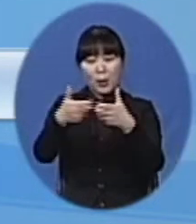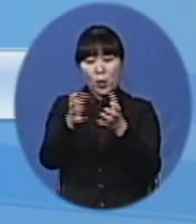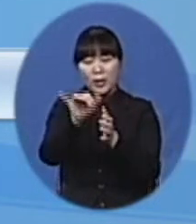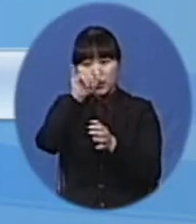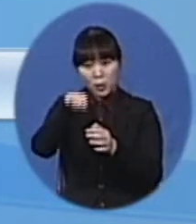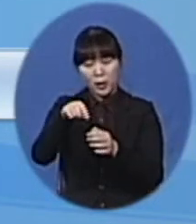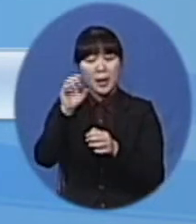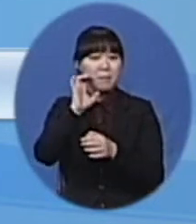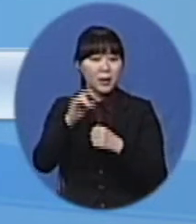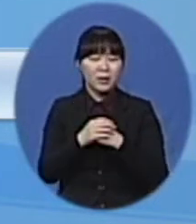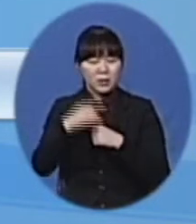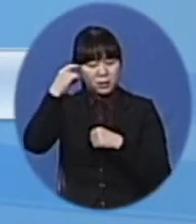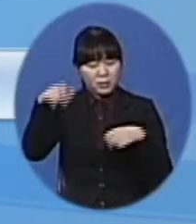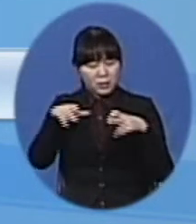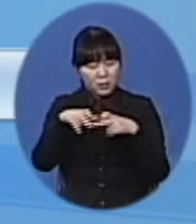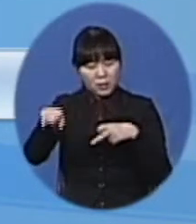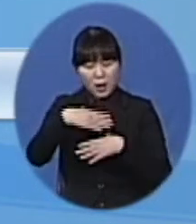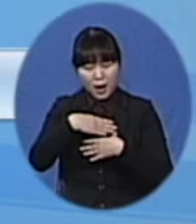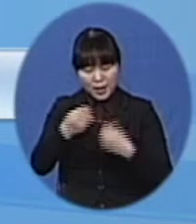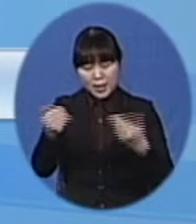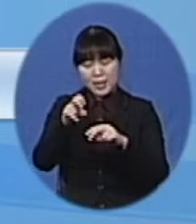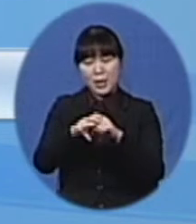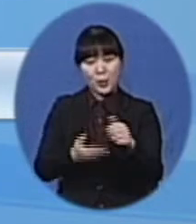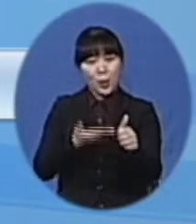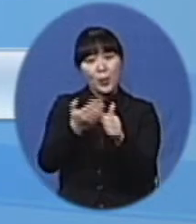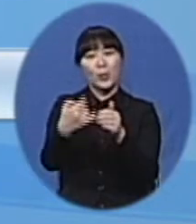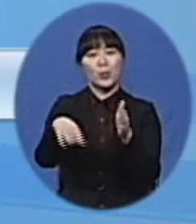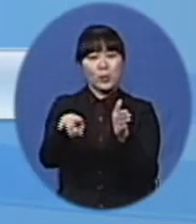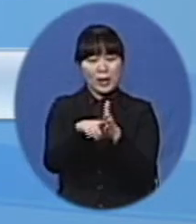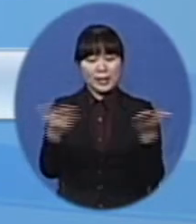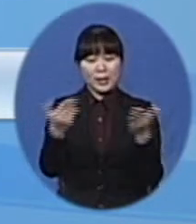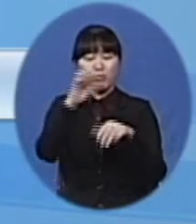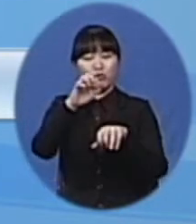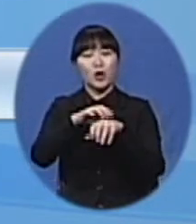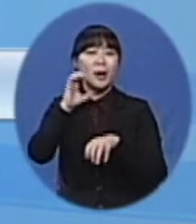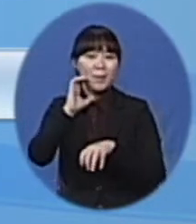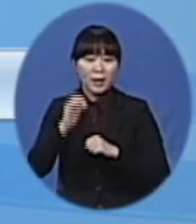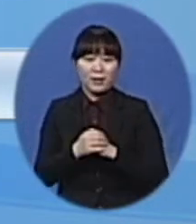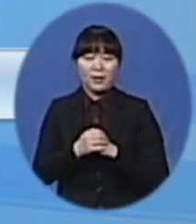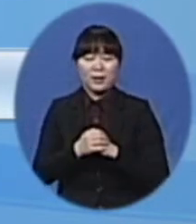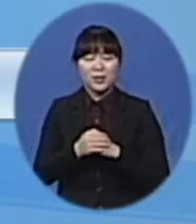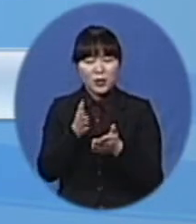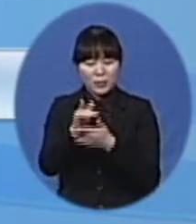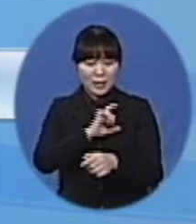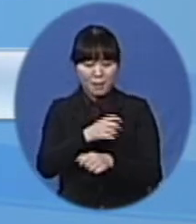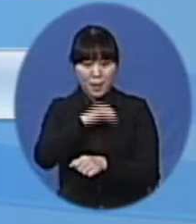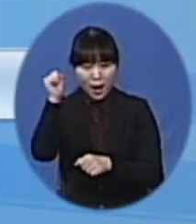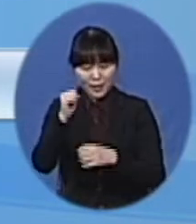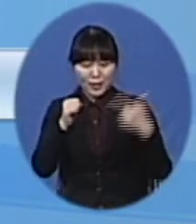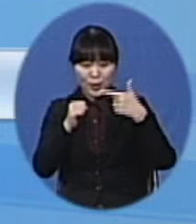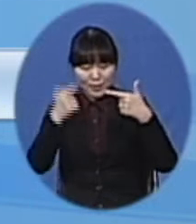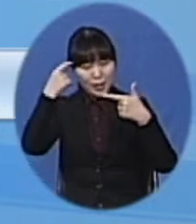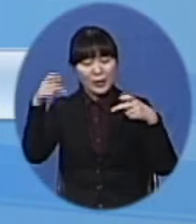꿈앤카페 빗솔은 정신장애인에게 안정된 일자리를 제공하기 위한 직업훈련 카페로 전문 자격을 취득한